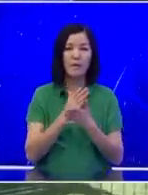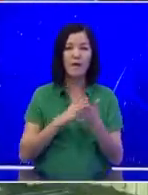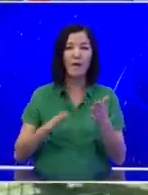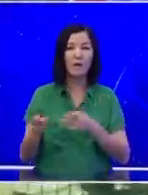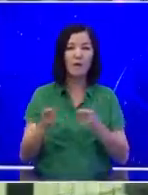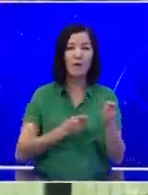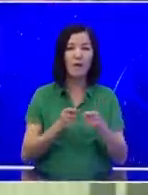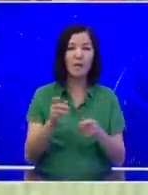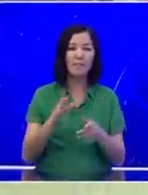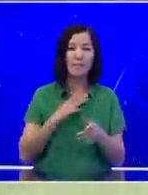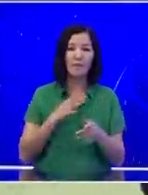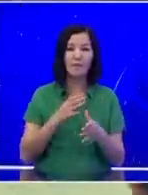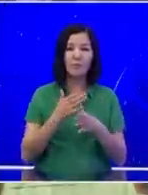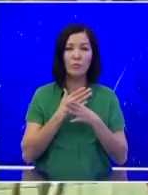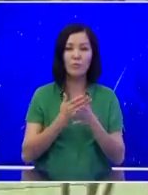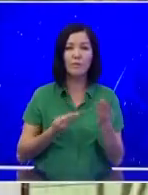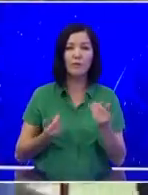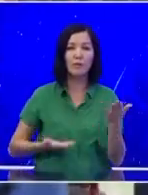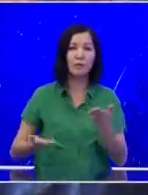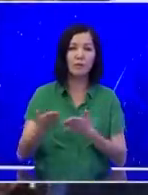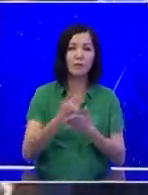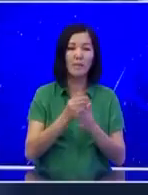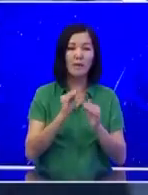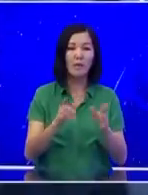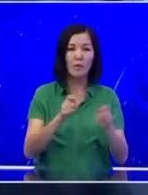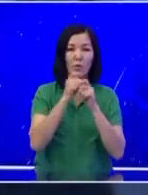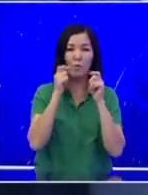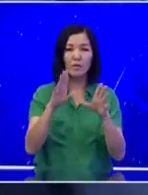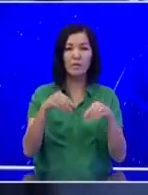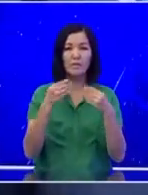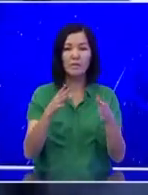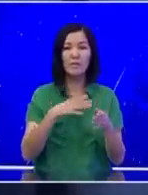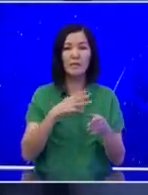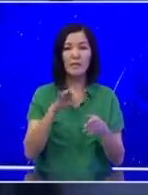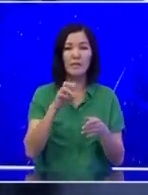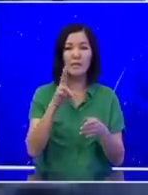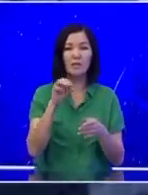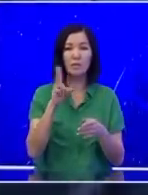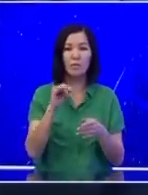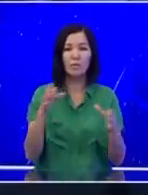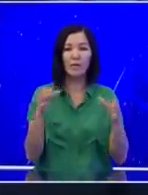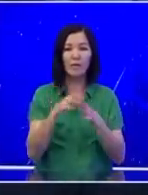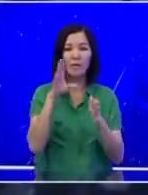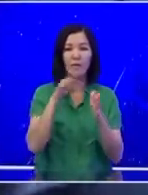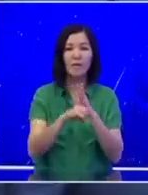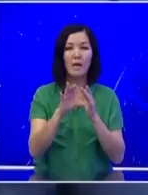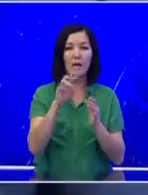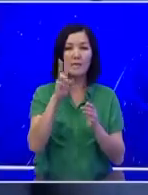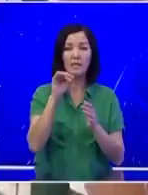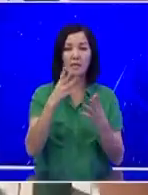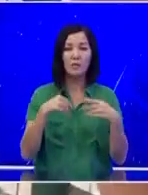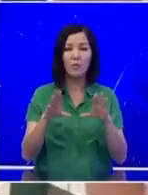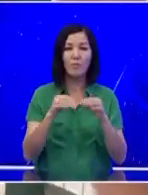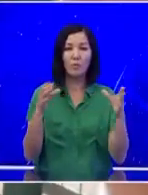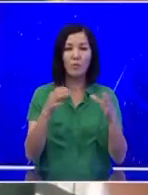әкімдігі және меценаттар көмегімен іске асты. Балаларға қуаныш сыйлағандар қатарында Тас Груп пен осы компания құрамындағы Асылтас қоғамдық қоры да